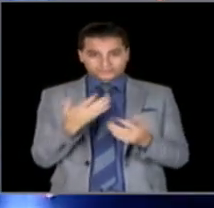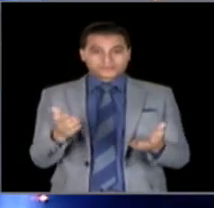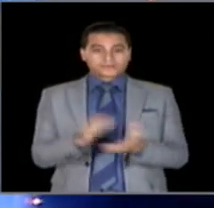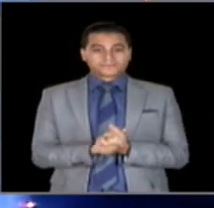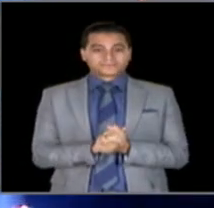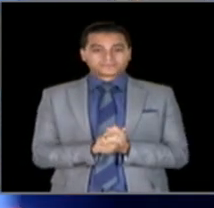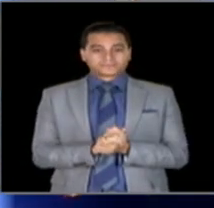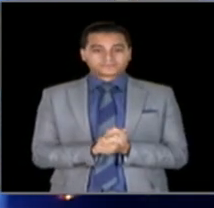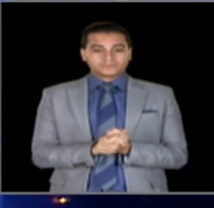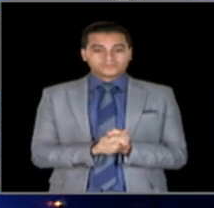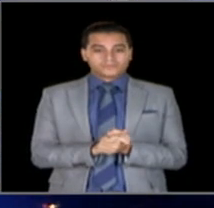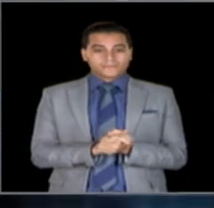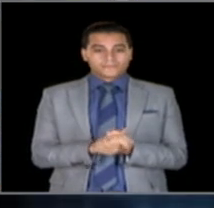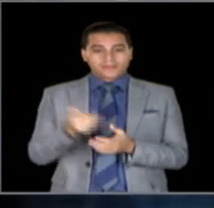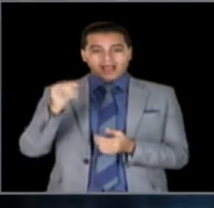5: